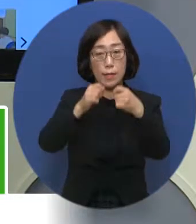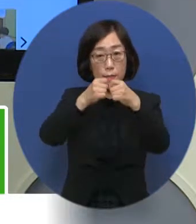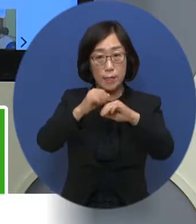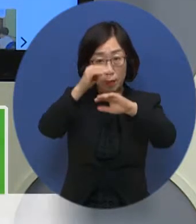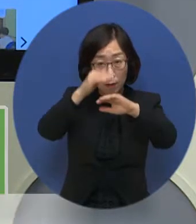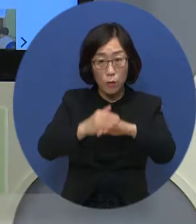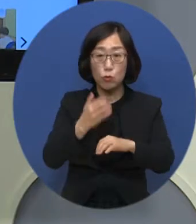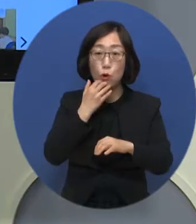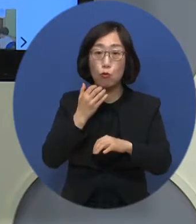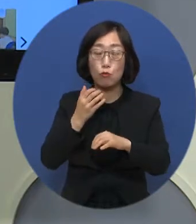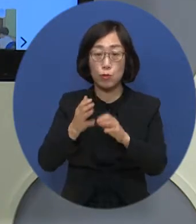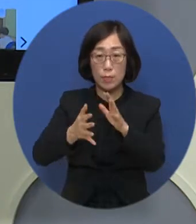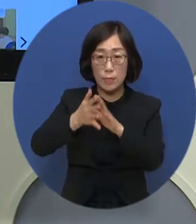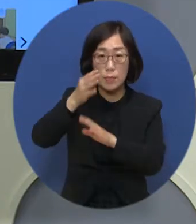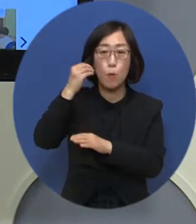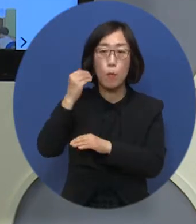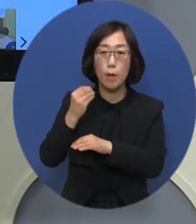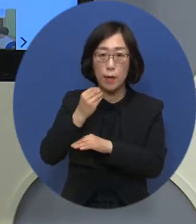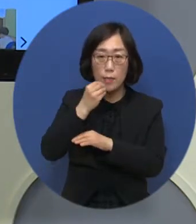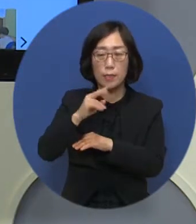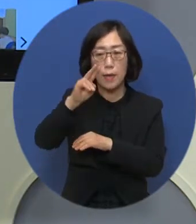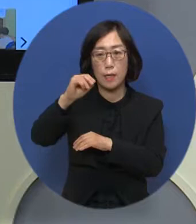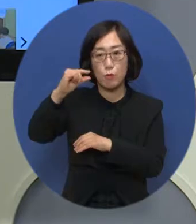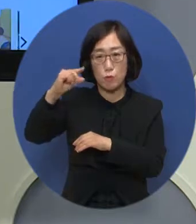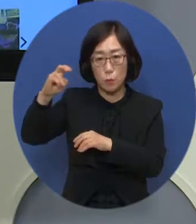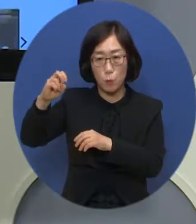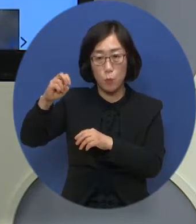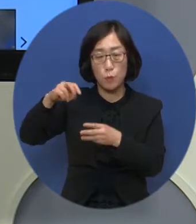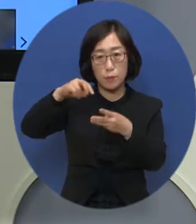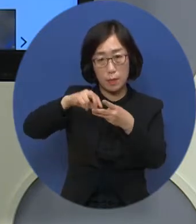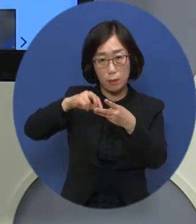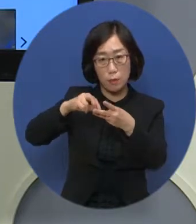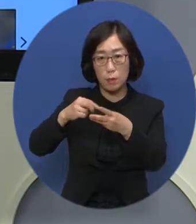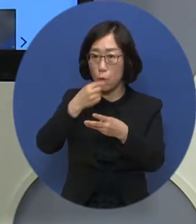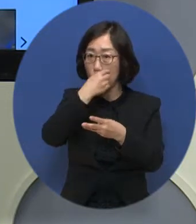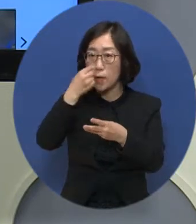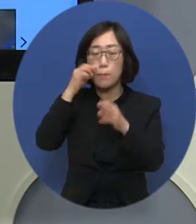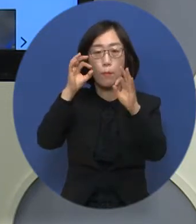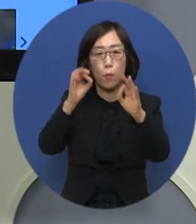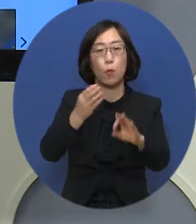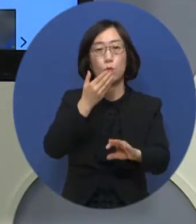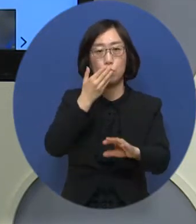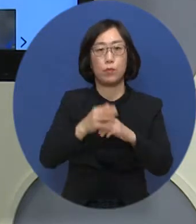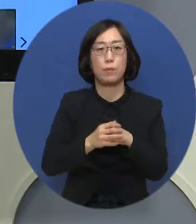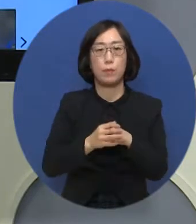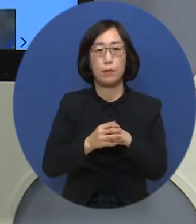사항은 서울시 홈페이지 또는 서울시 ngo 협력 센터 에서 확인할 수 있습니다